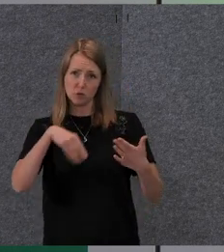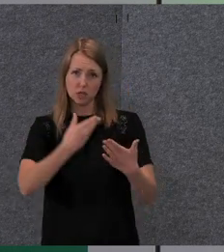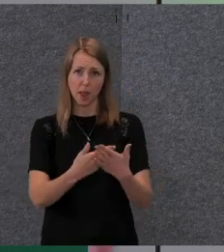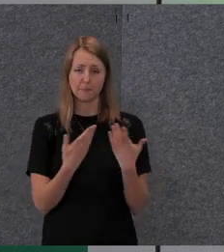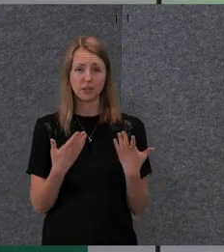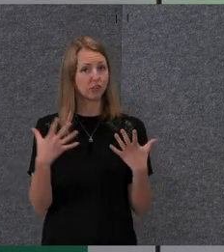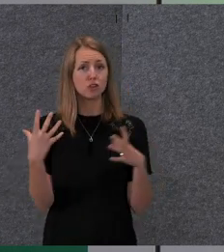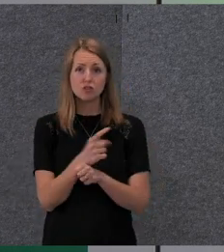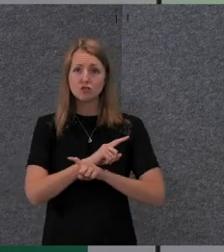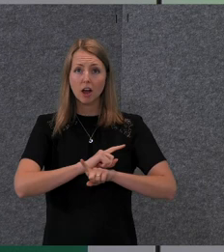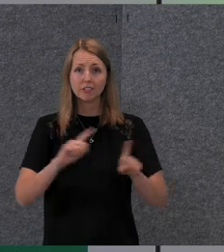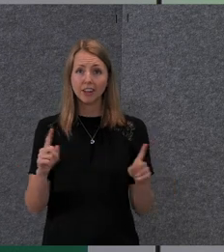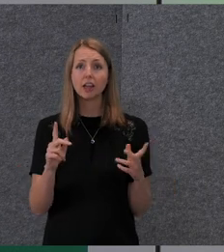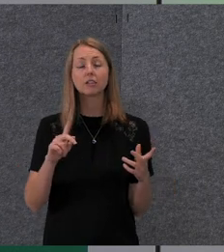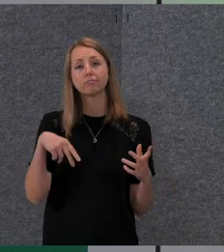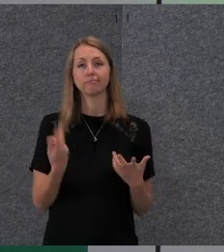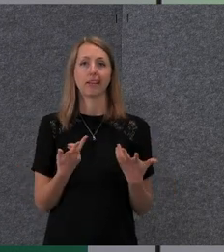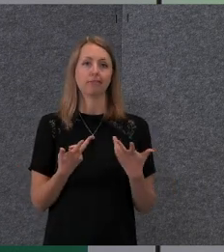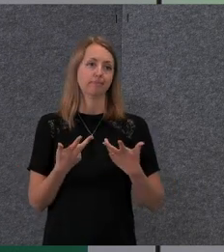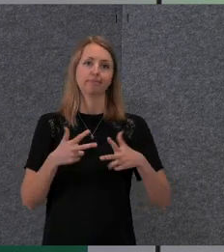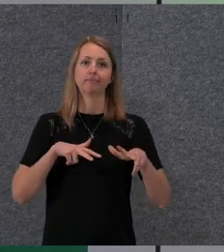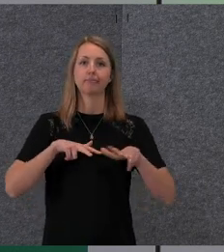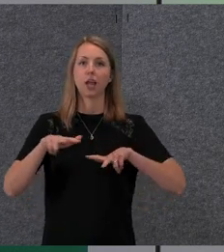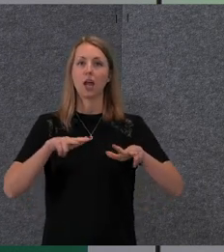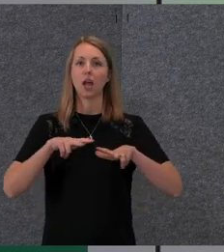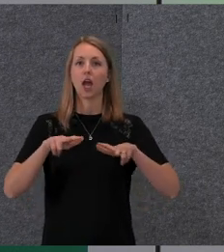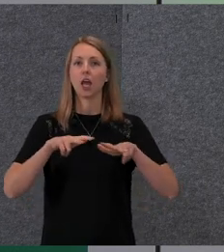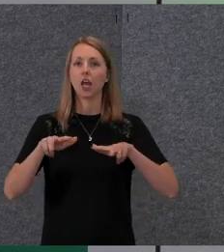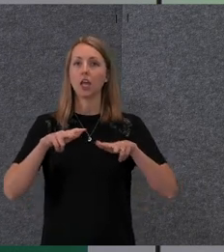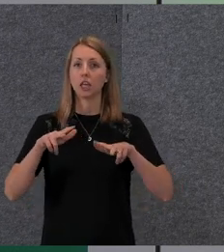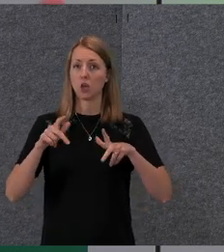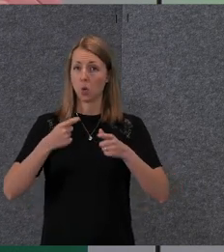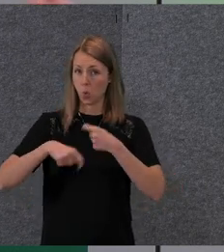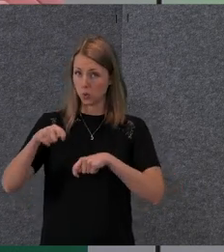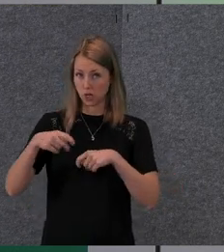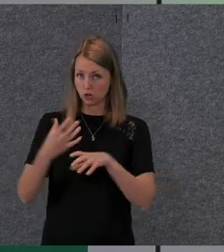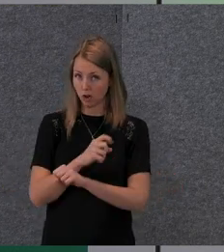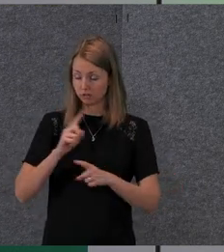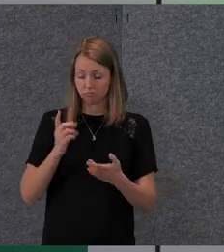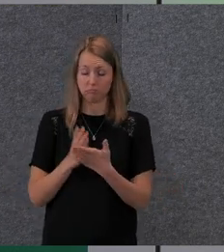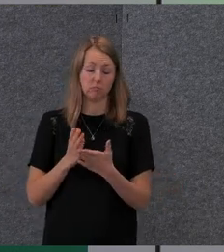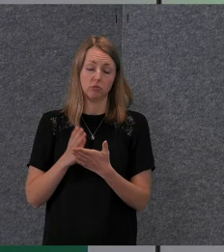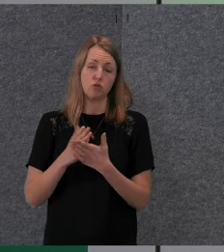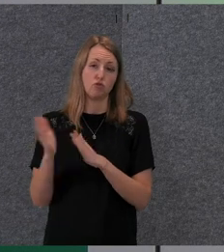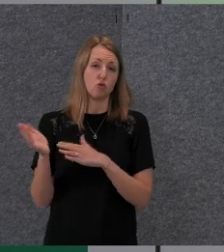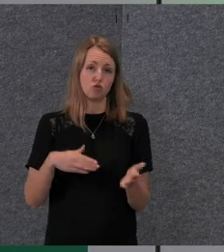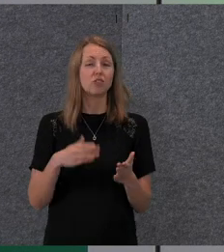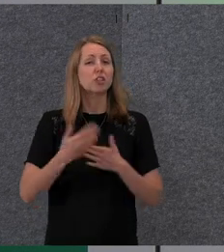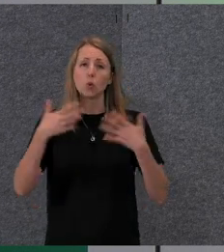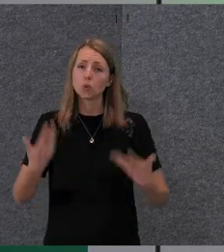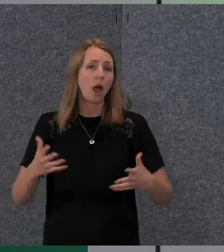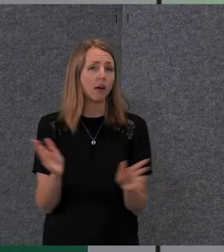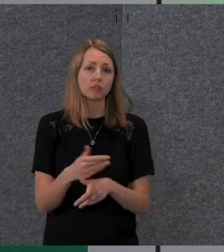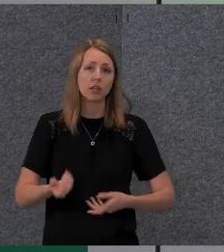Gelegenheit, Regierungshandeln zu bestimmen, schnell wieder verspielen. Und das darf nicht passieren, denn das, was wir aus